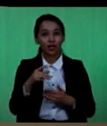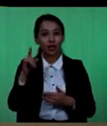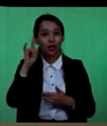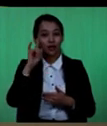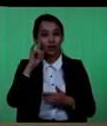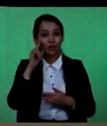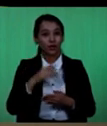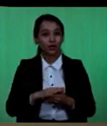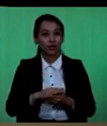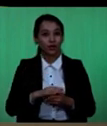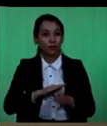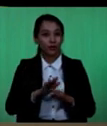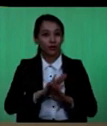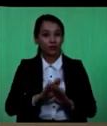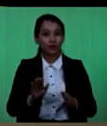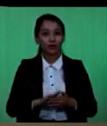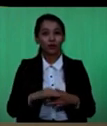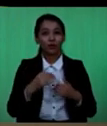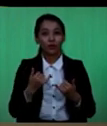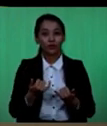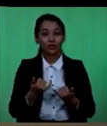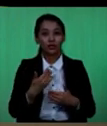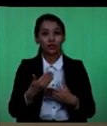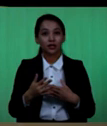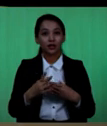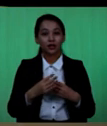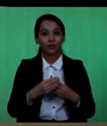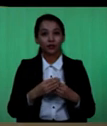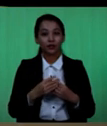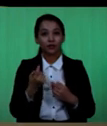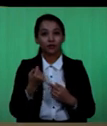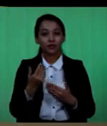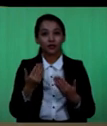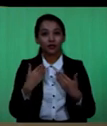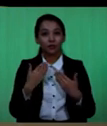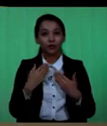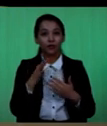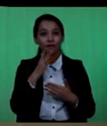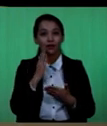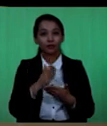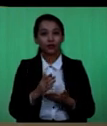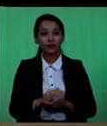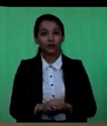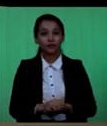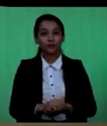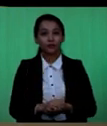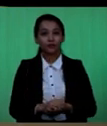xatoliklarga yo'l qo'ymaysiz. Keling, hozir endi sizlar bilan biroz dam olish daqiqasini o'tkazib olsak.